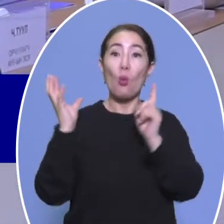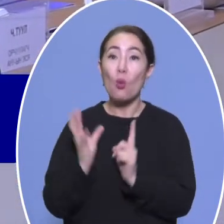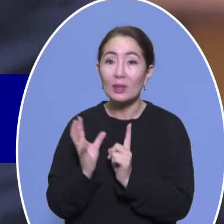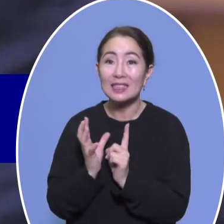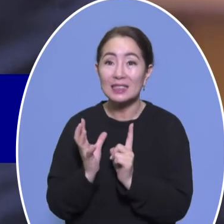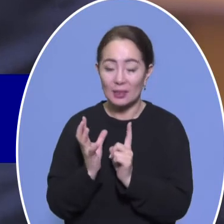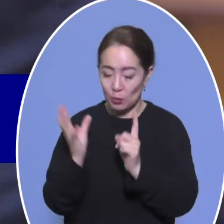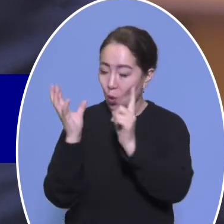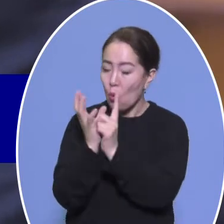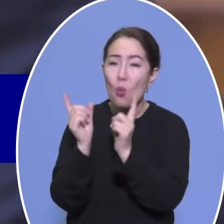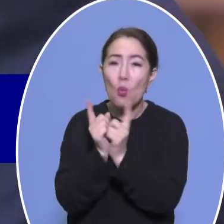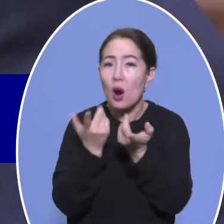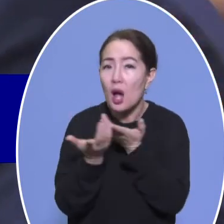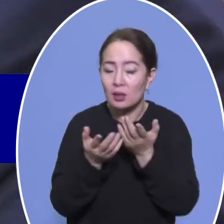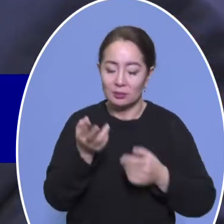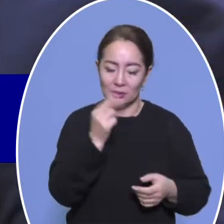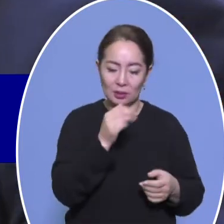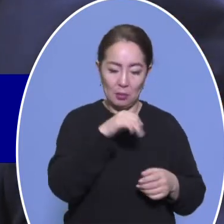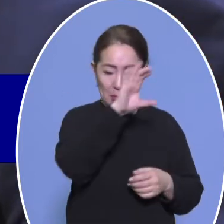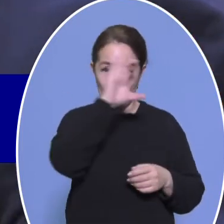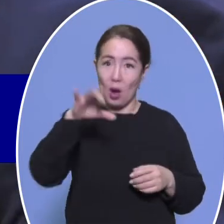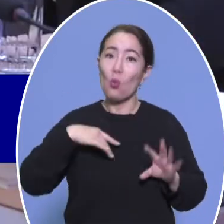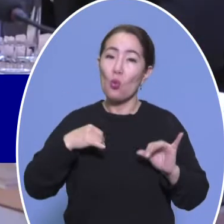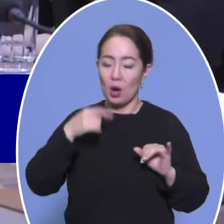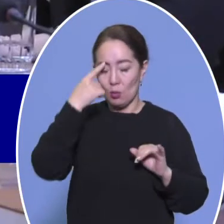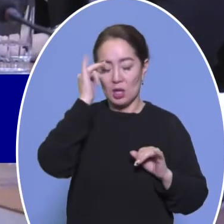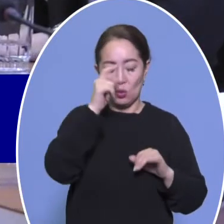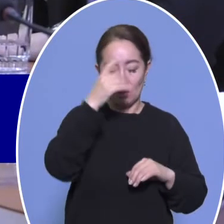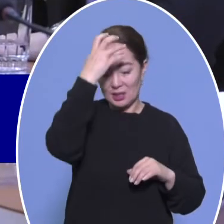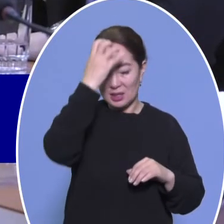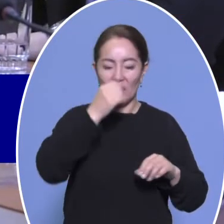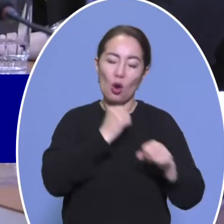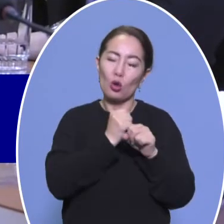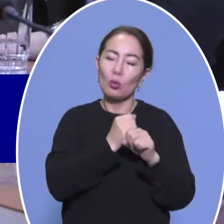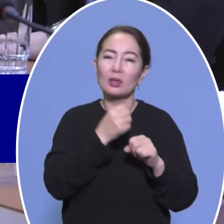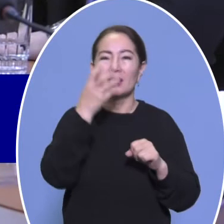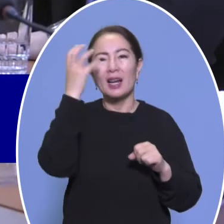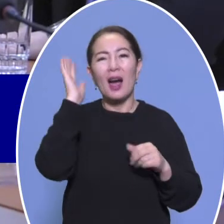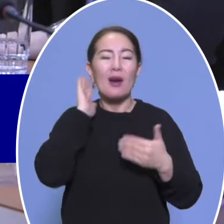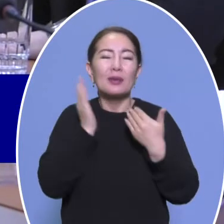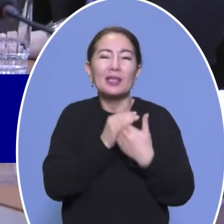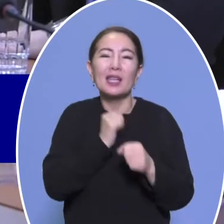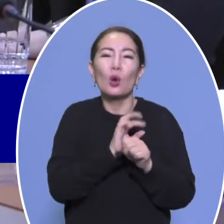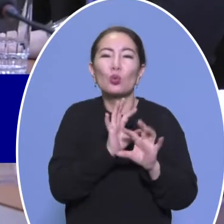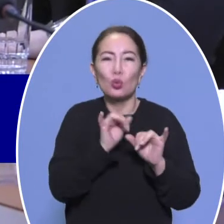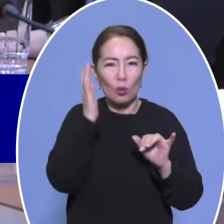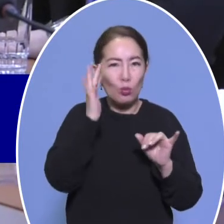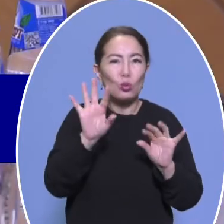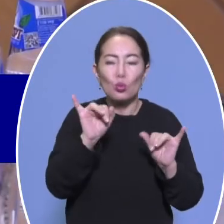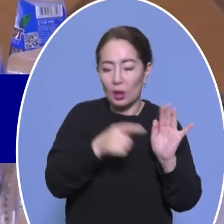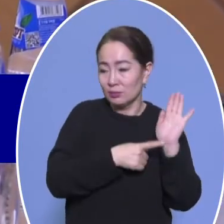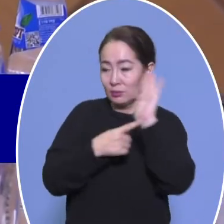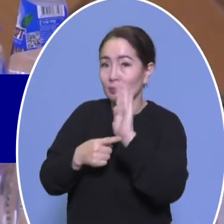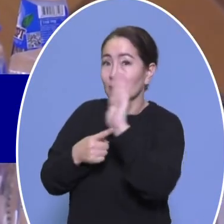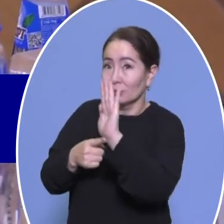уулзлаа. За уулзтыгээр тэрүүн гомсоор даштава байгуулгын болон Монгол улсын хурал засгийн газрын зүгээс авилгын эсрэг авч хэрэгжүүлж буй бодлого үйл ажиллагааны талаар танилцуулж